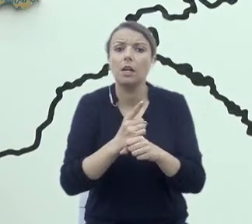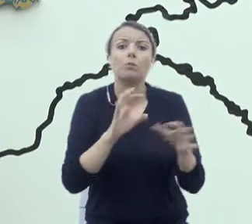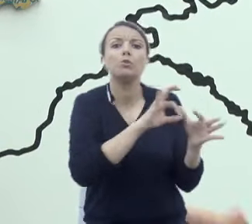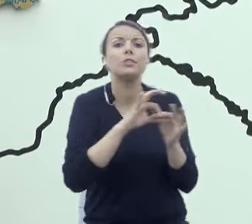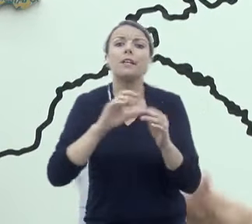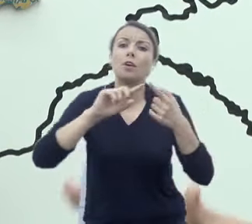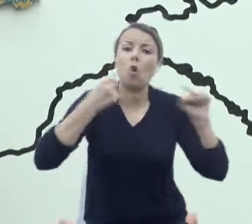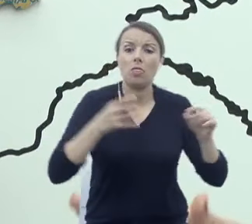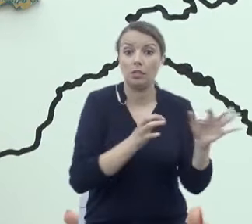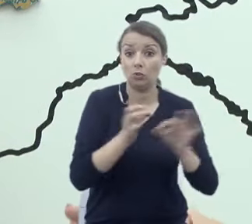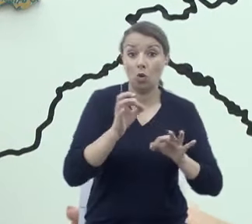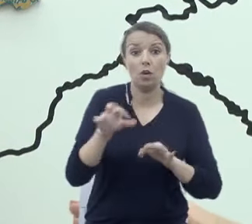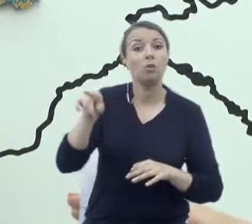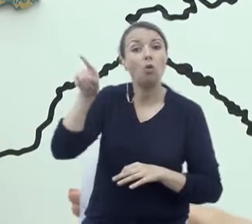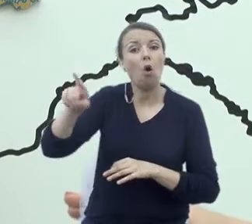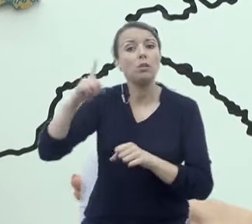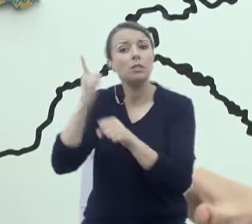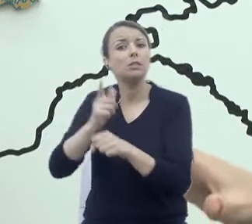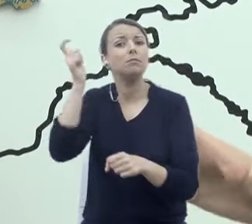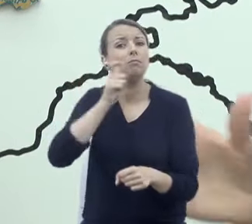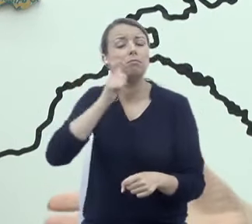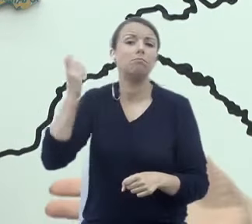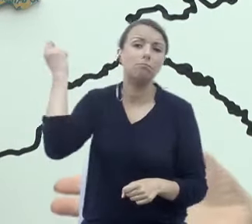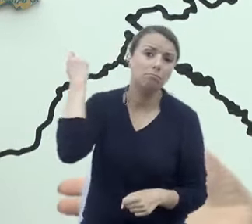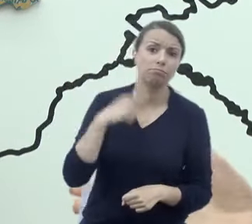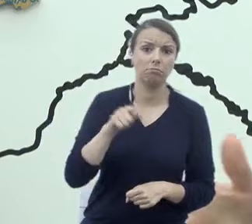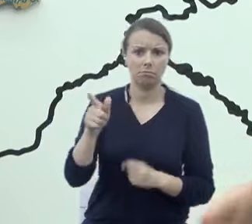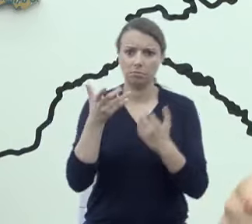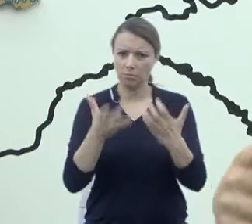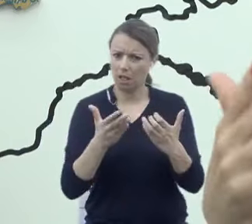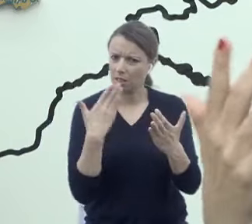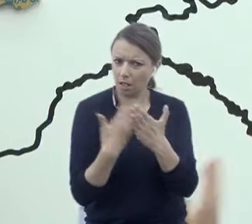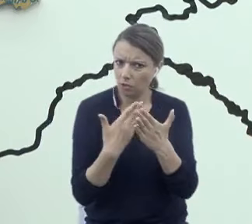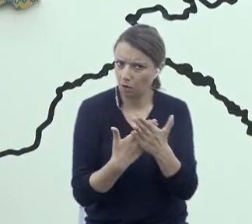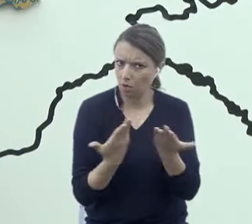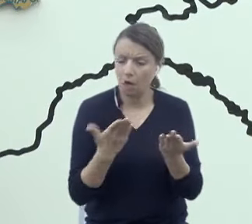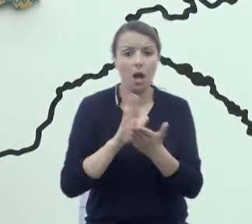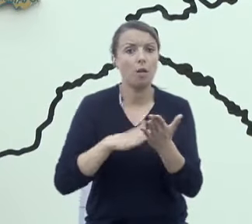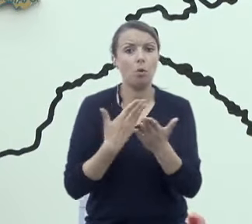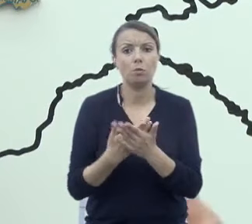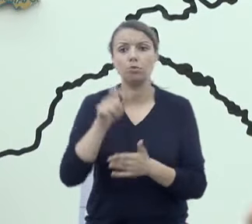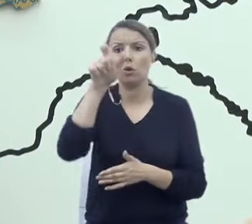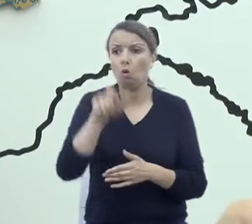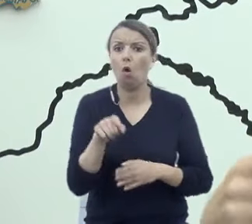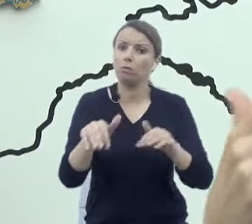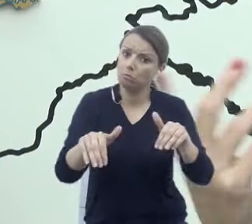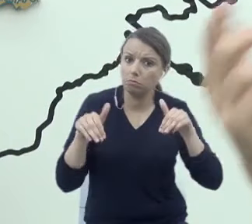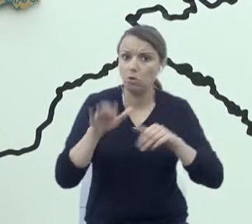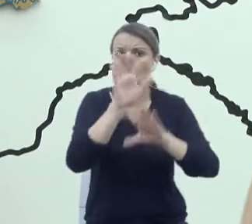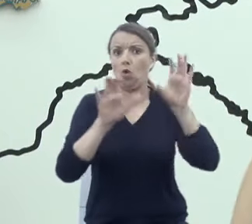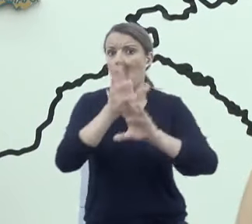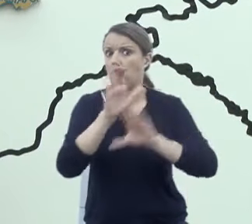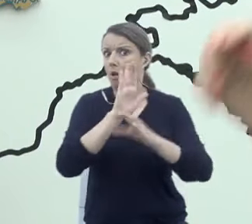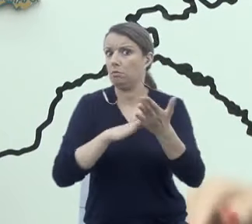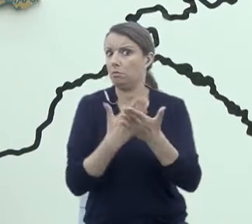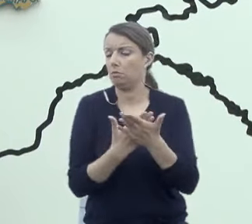historycznych postanawia pełnić tą rolę sprawcy albo staje się bystanderem. I to jest to takie, myśmy